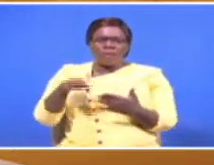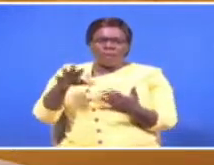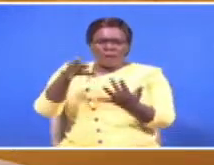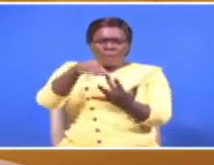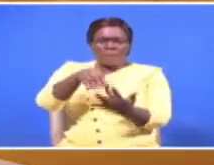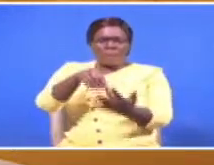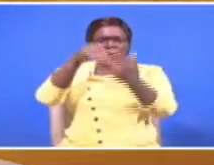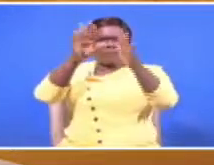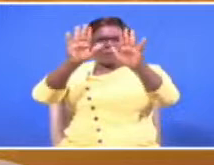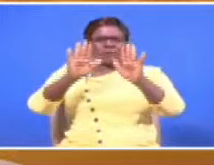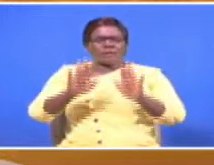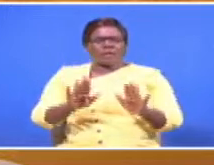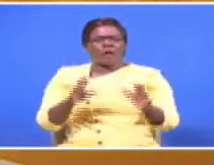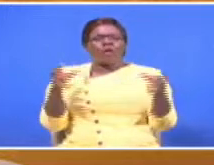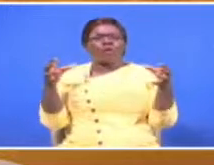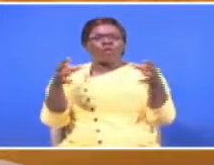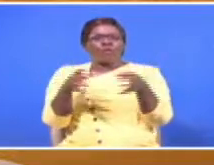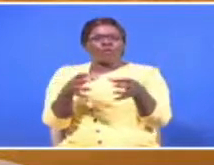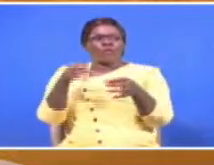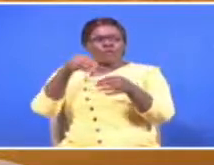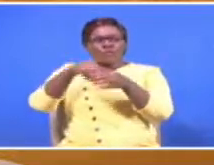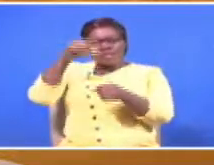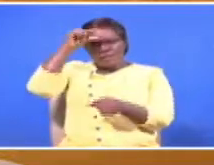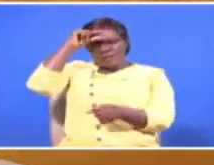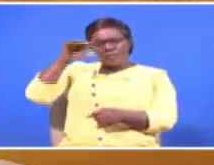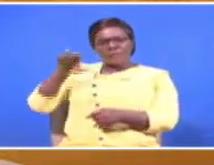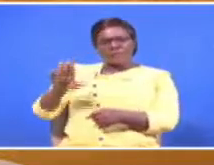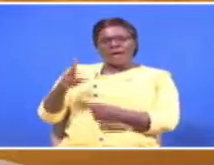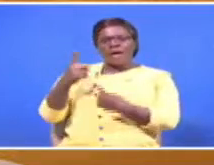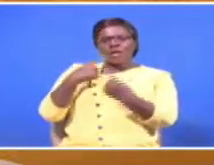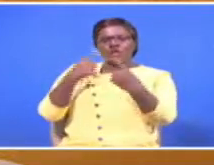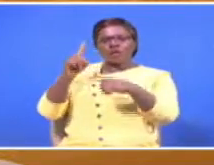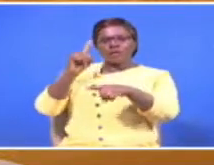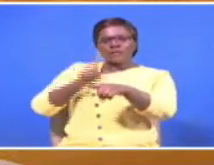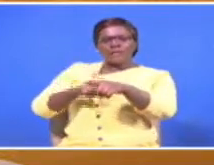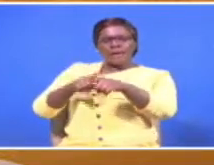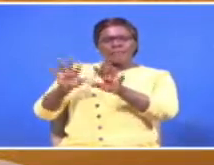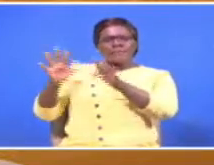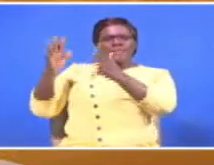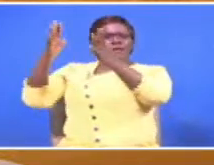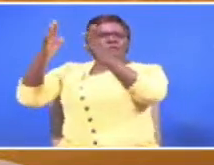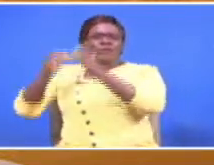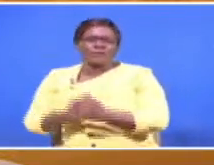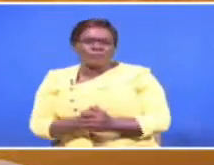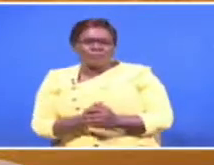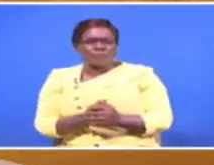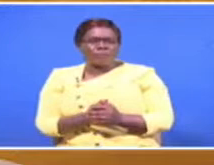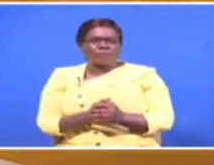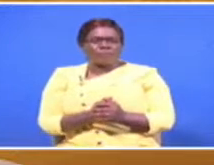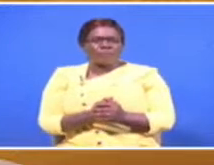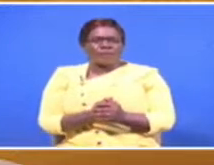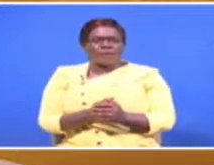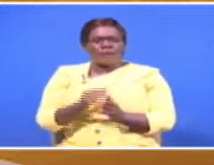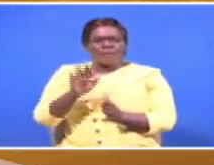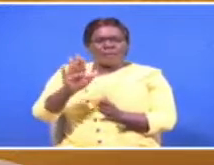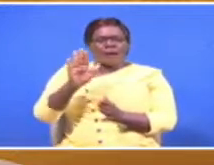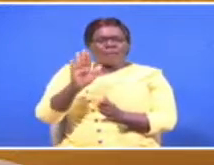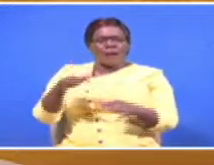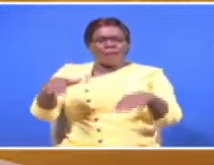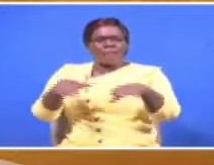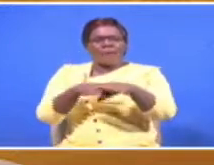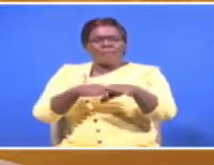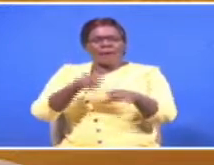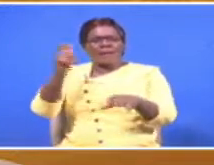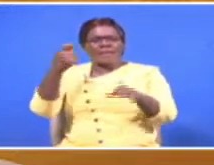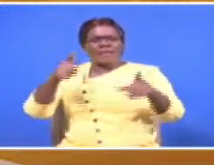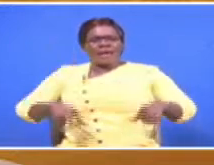uteuzi muhimu wa watu wa jamii hiyo katika serikali yake. Akizungumza wakati wa hafla hiyo, Siad Abdullahi ambaye ni mmoja wa Kenya